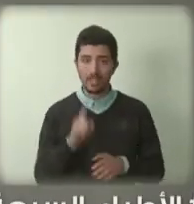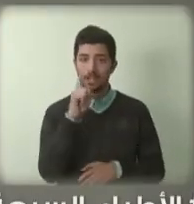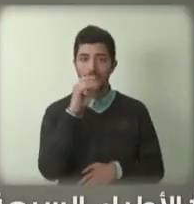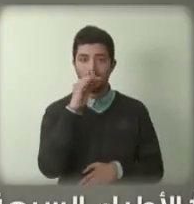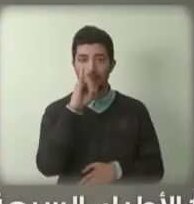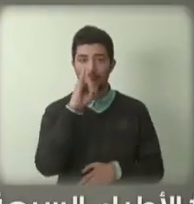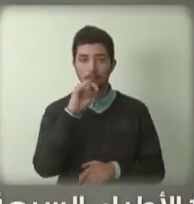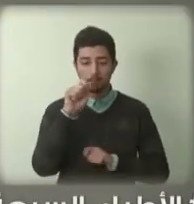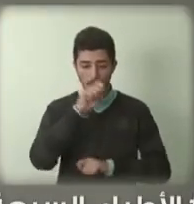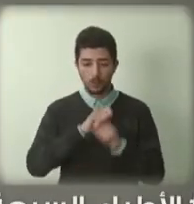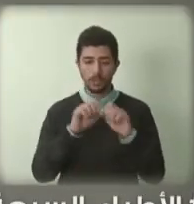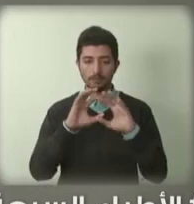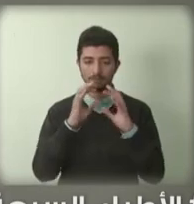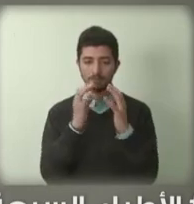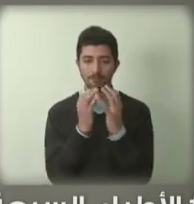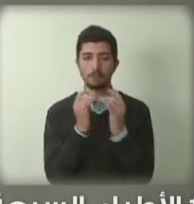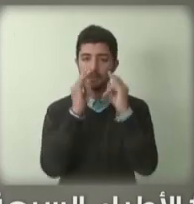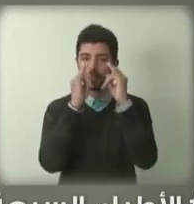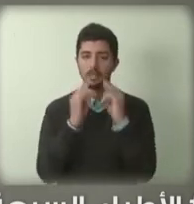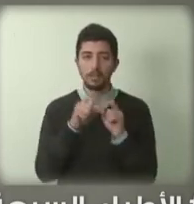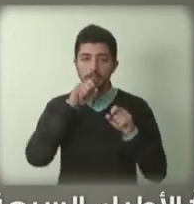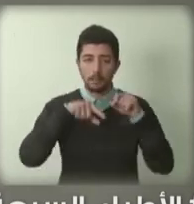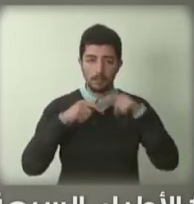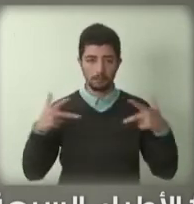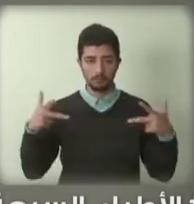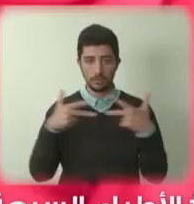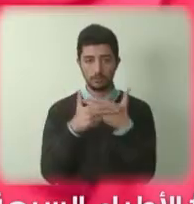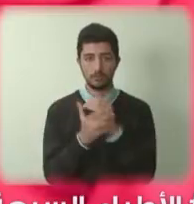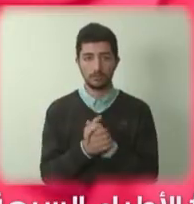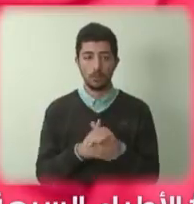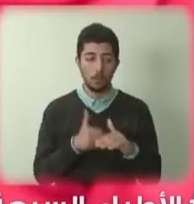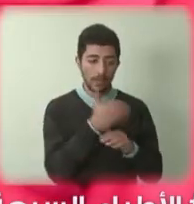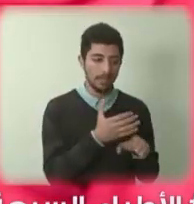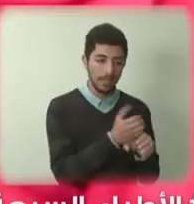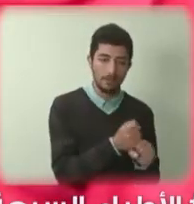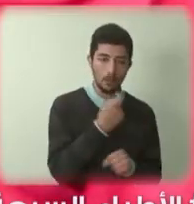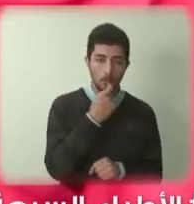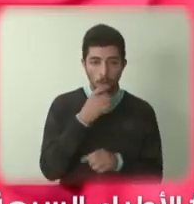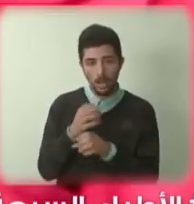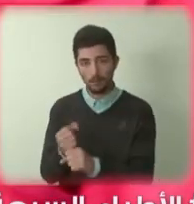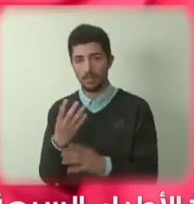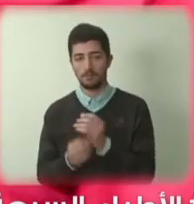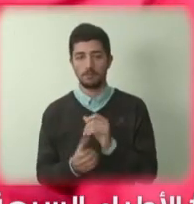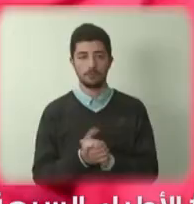لرجوعه لوضع الطبيعي وبتقلل من نسبة الإصابة بالنزيف بعد الولادة، وبالتالي بتحمي الأم من